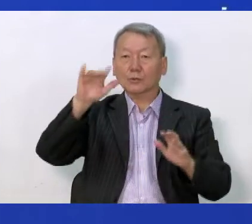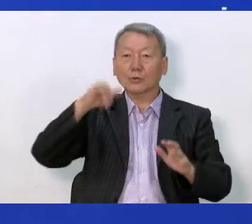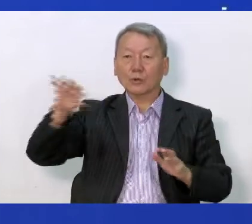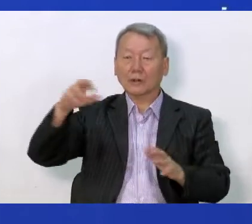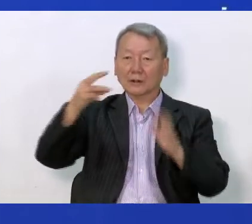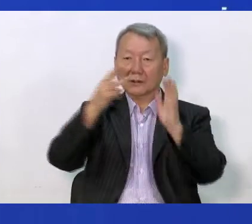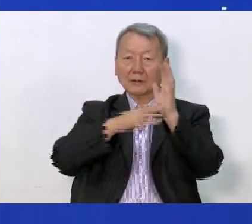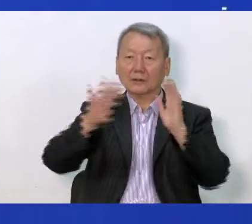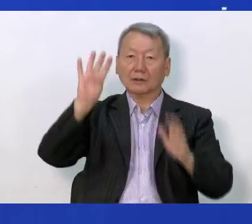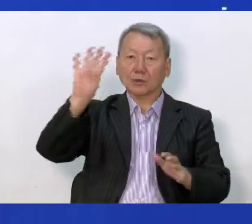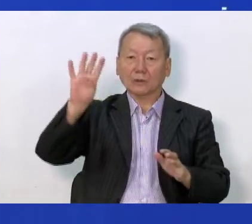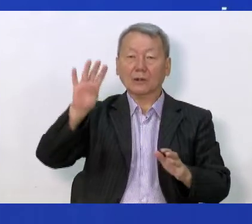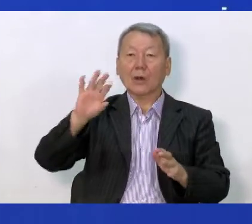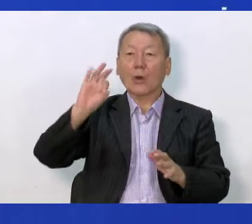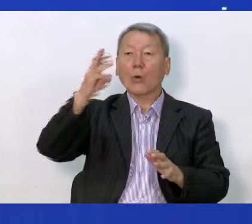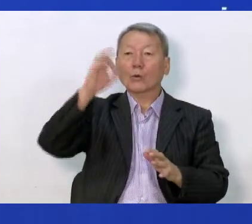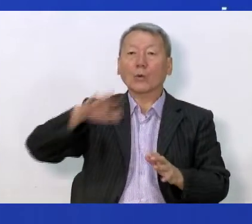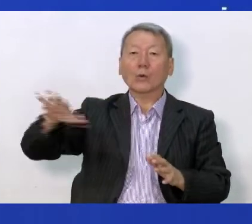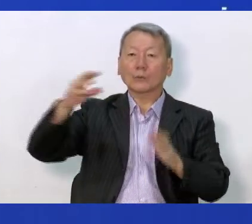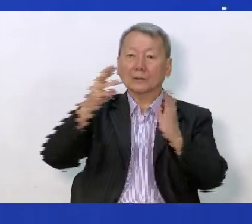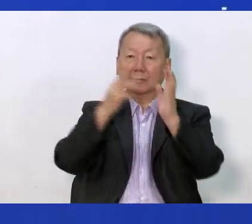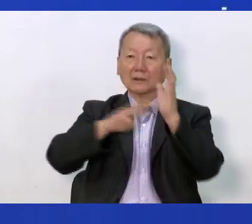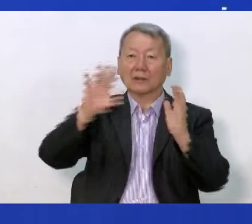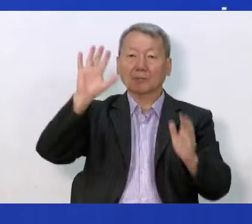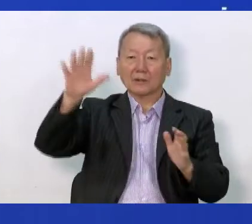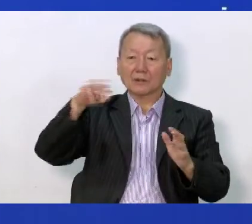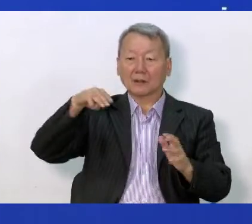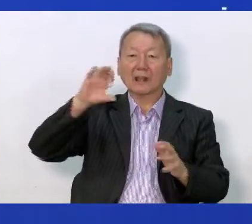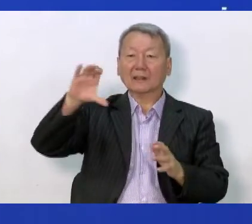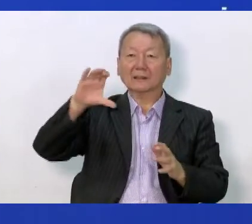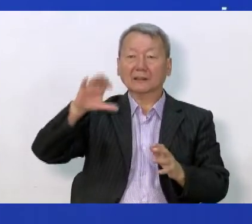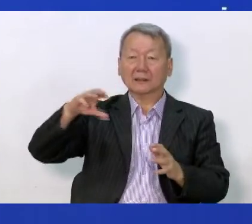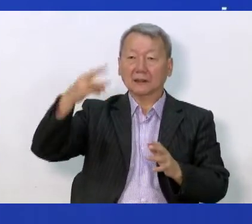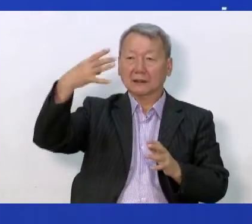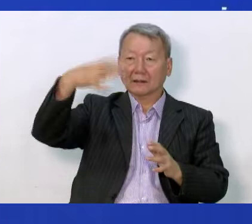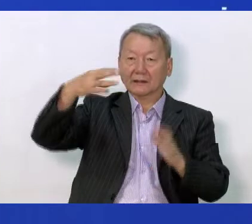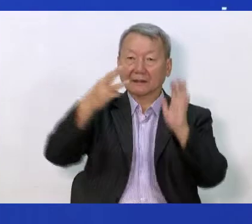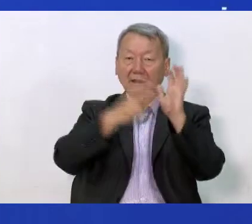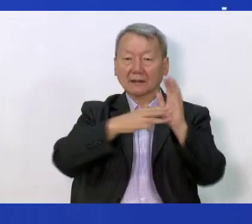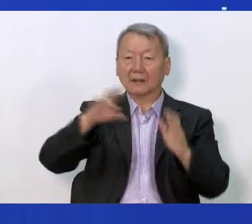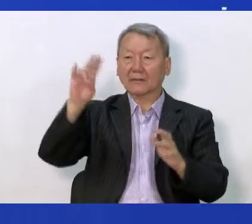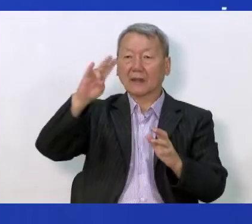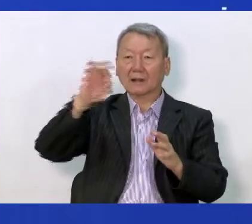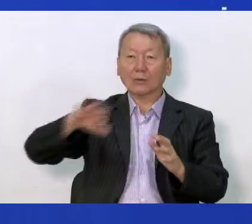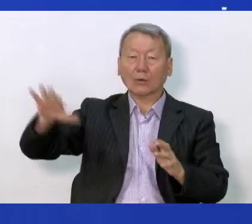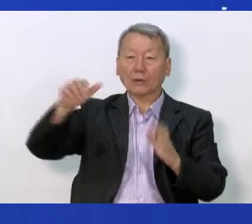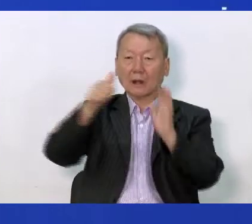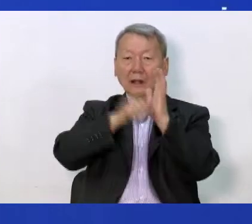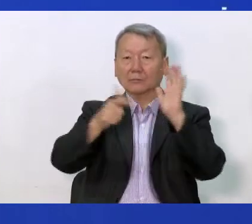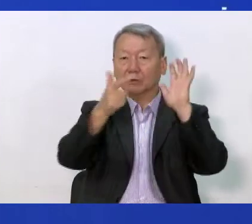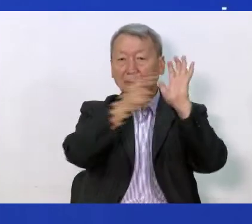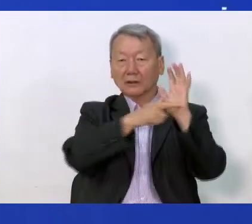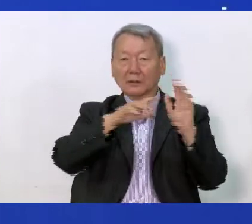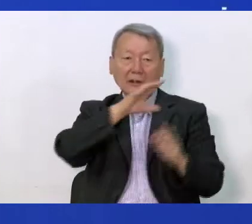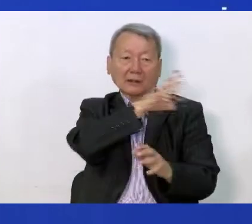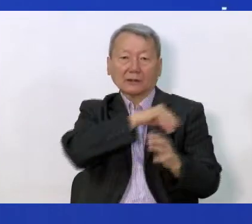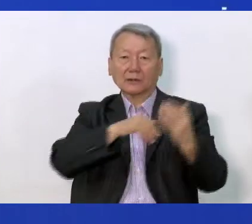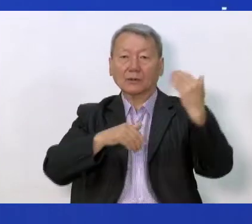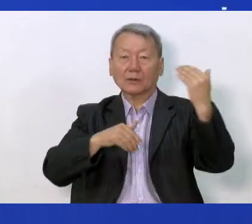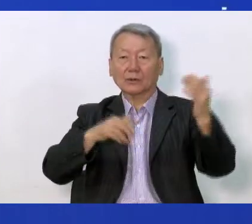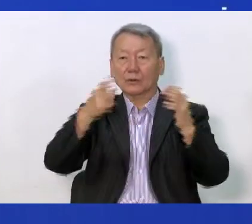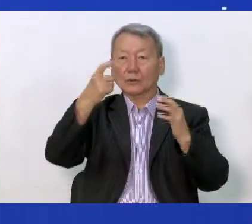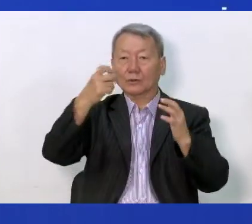облусунда 84, Ош облусунда 85, Талас облусунда 48, Нарын облусунда 67, Ысык Көл